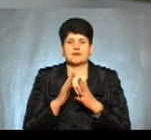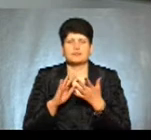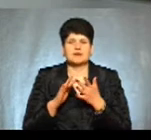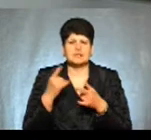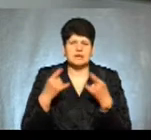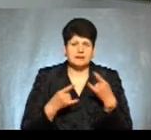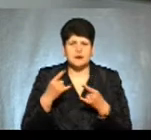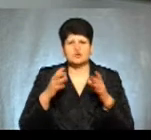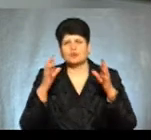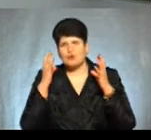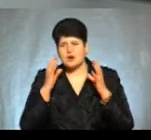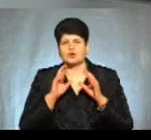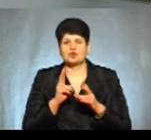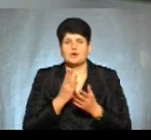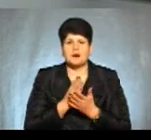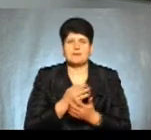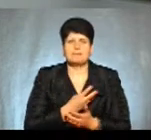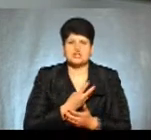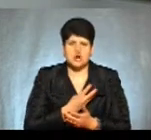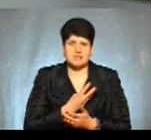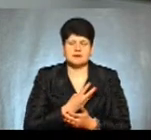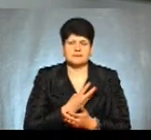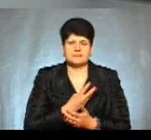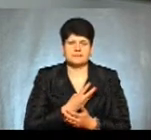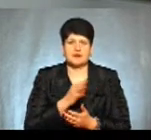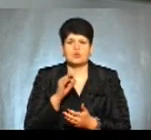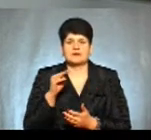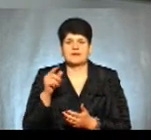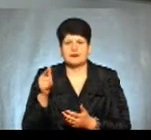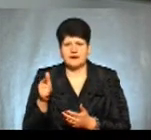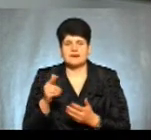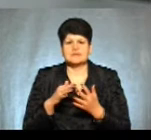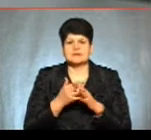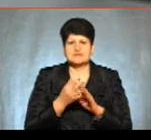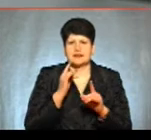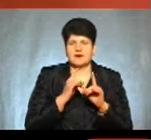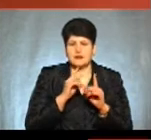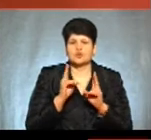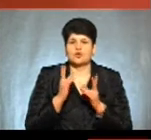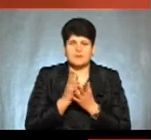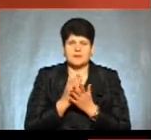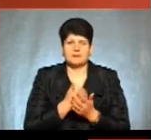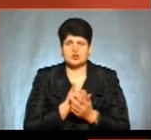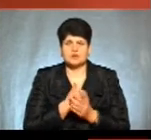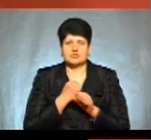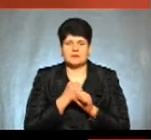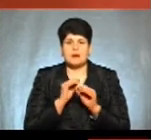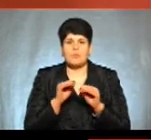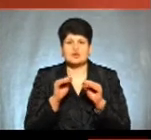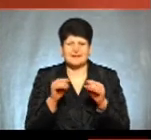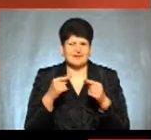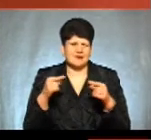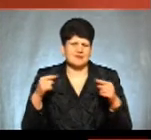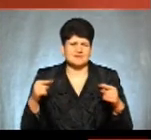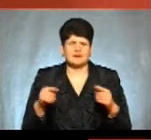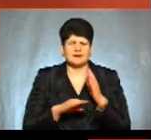по телебаченню, по радіо, що хто має бажання з ОТГ чи сільських селищних рад, хто має бажання десь зробити посадку